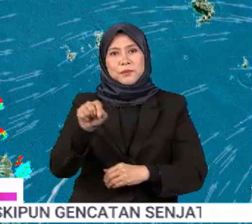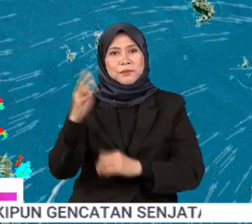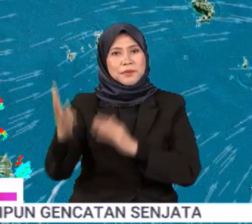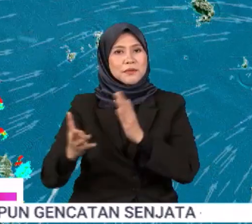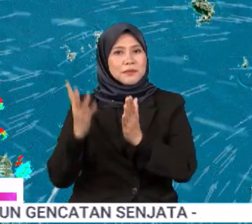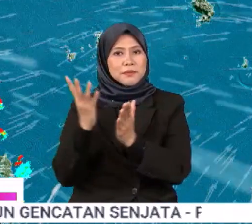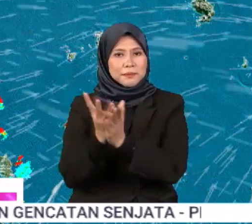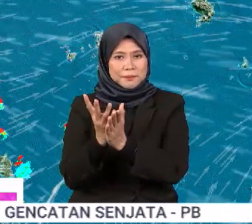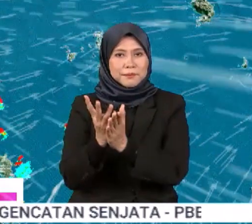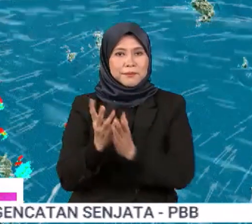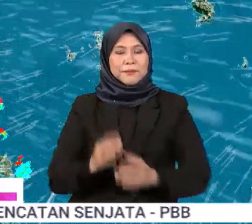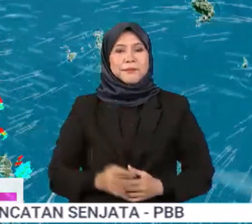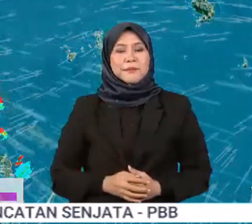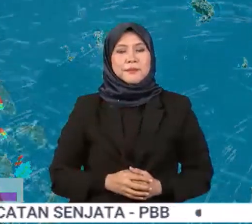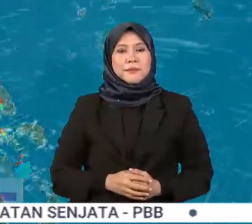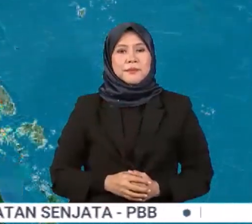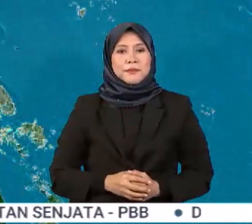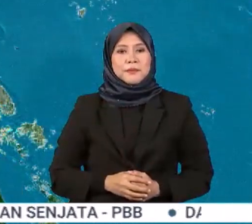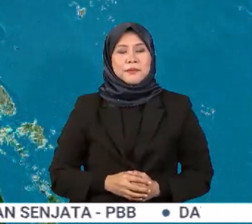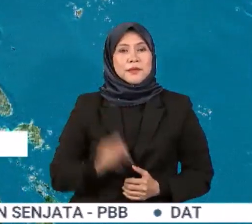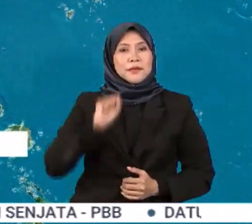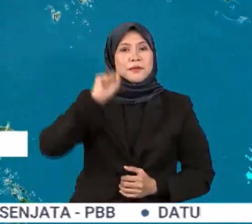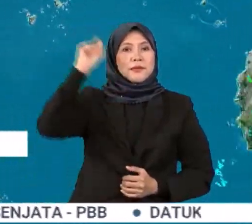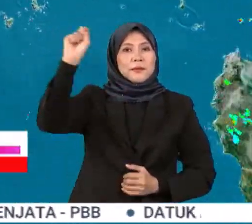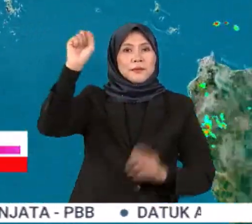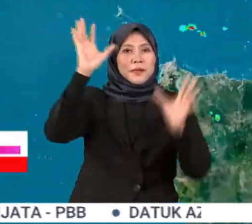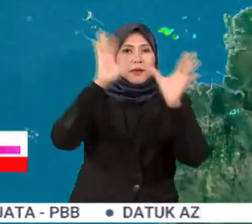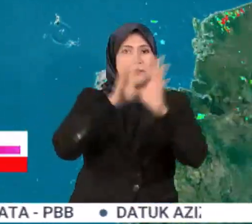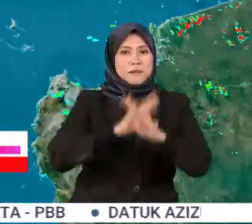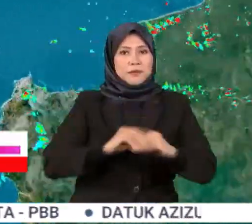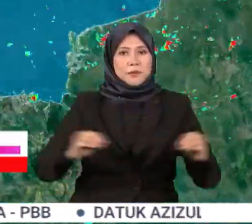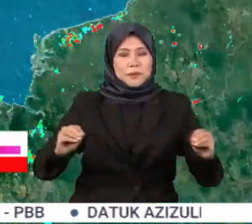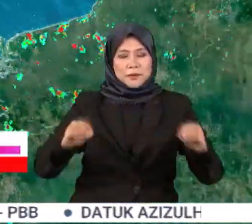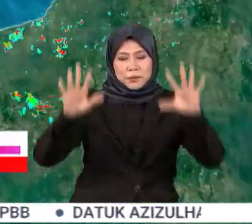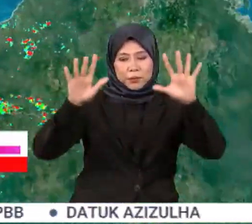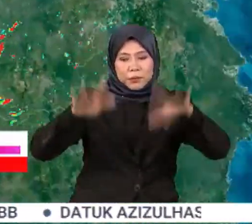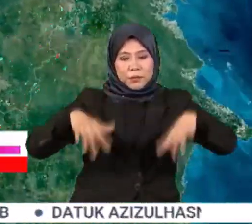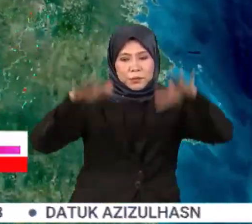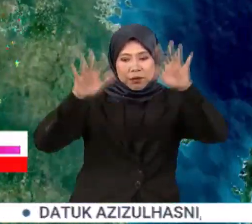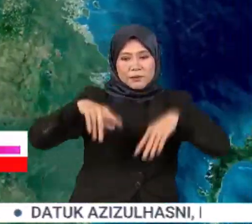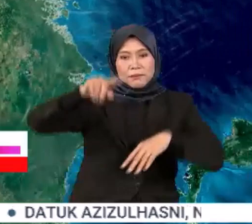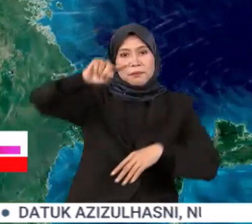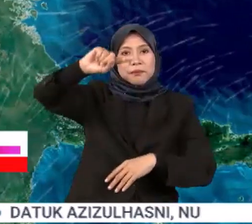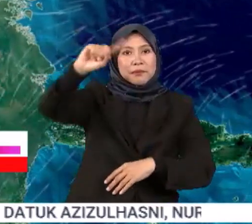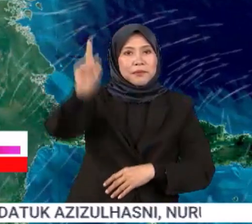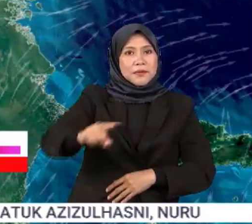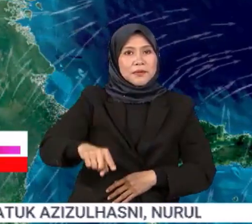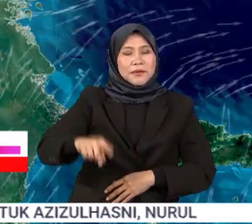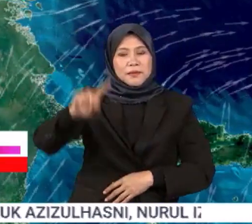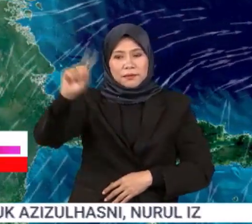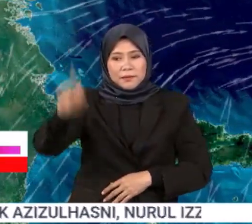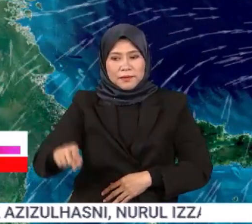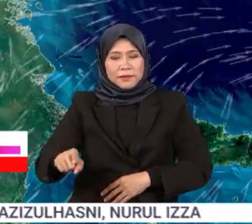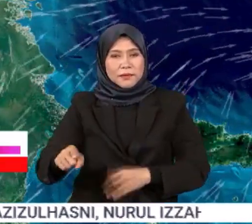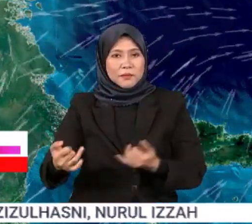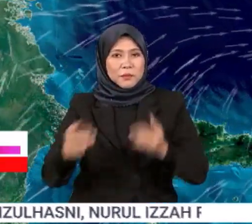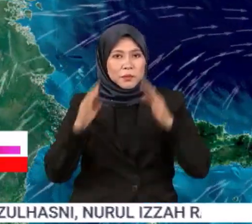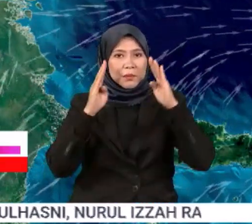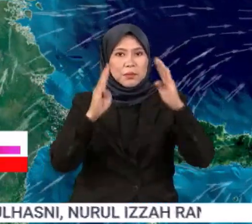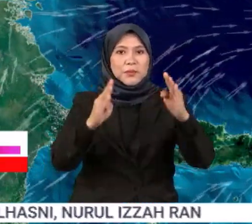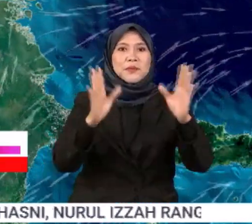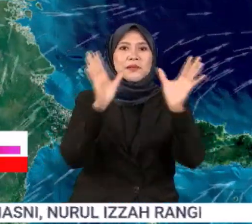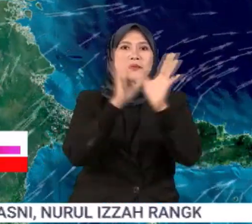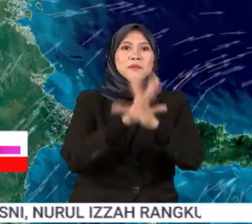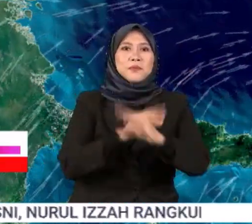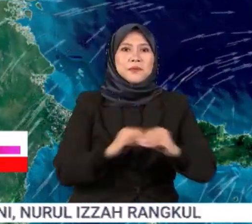sahaja lagi. Manakala di negeri Sabah dan juga Sarawak pula, keadaan hujan seteribu petir dilihat lebih tertumpu di negeri